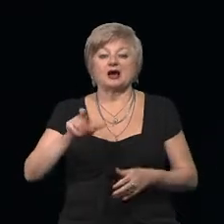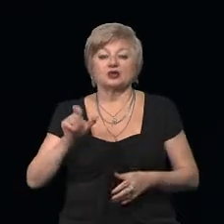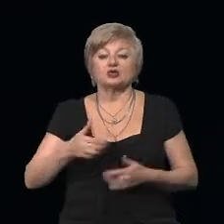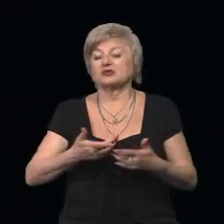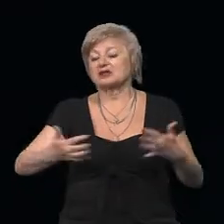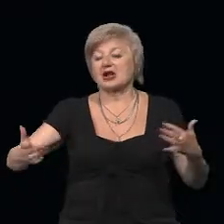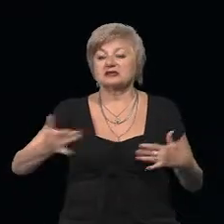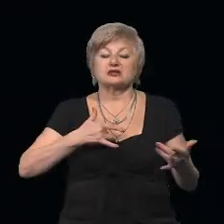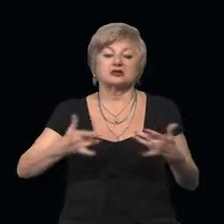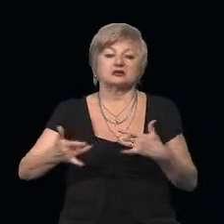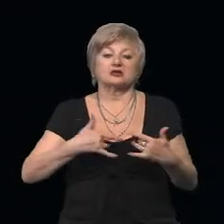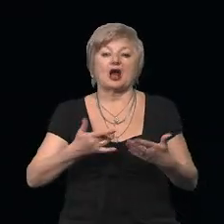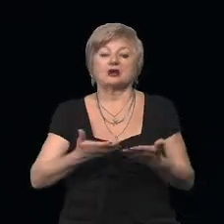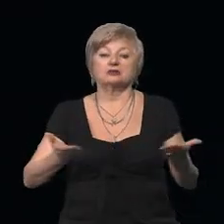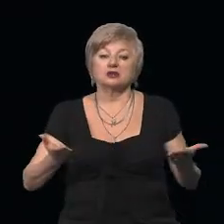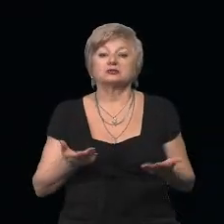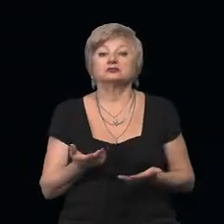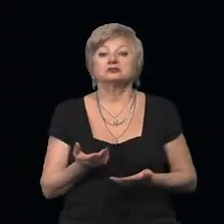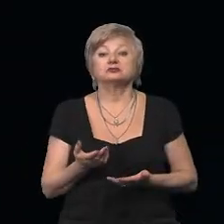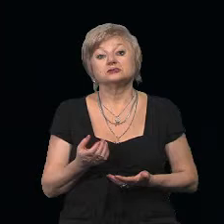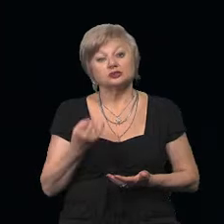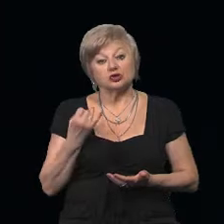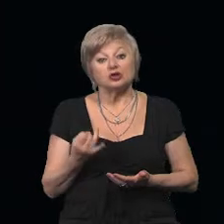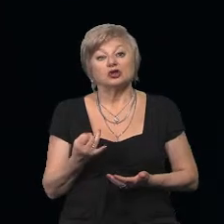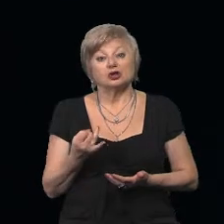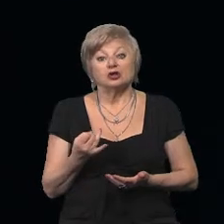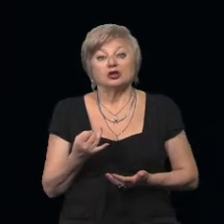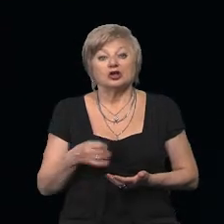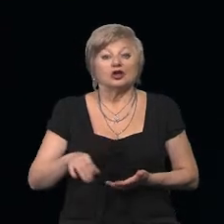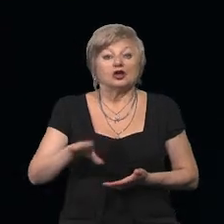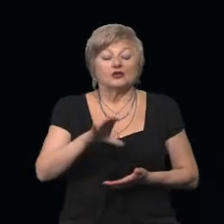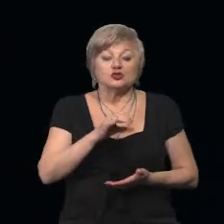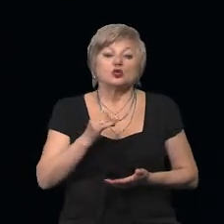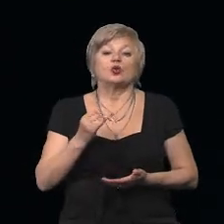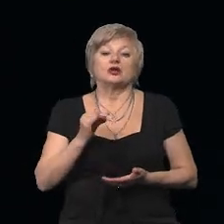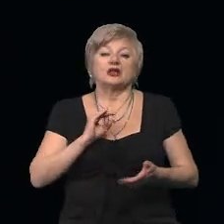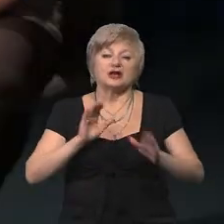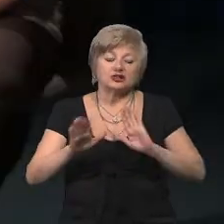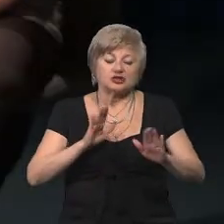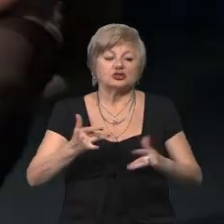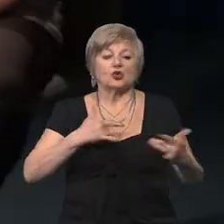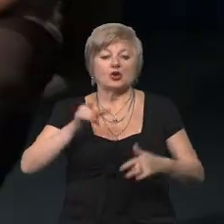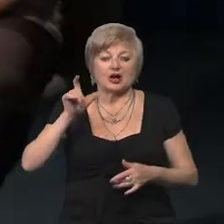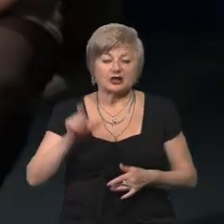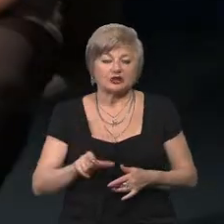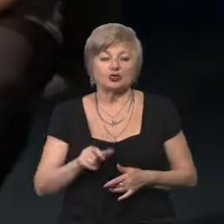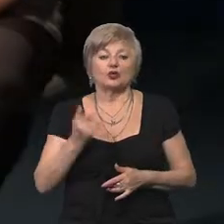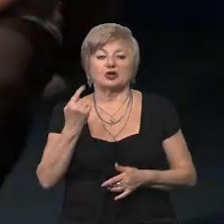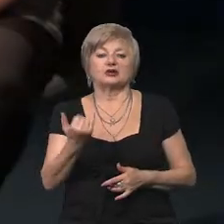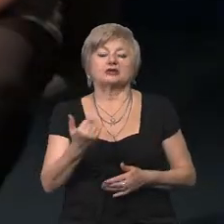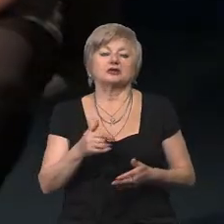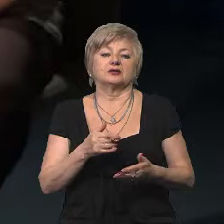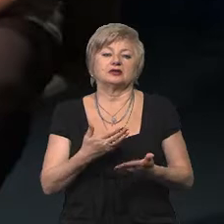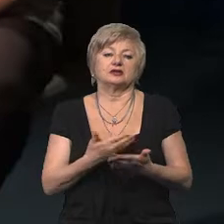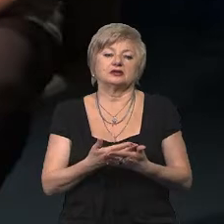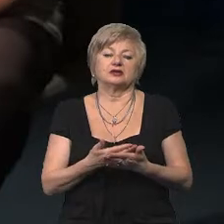театрів або вільні актори. І ти в цій антрепризі, ти і режисер, ти і актор, і продюсер, і менеджер.